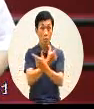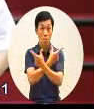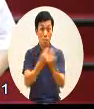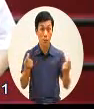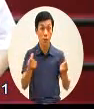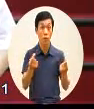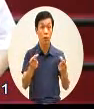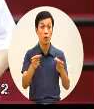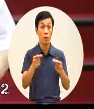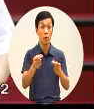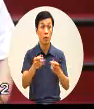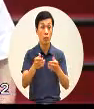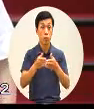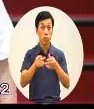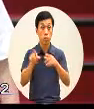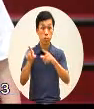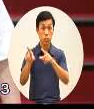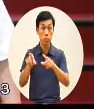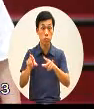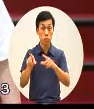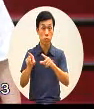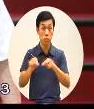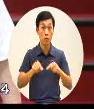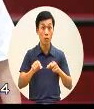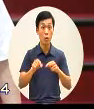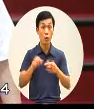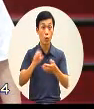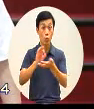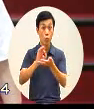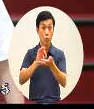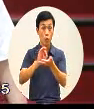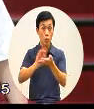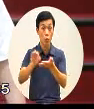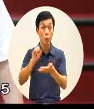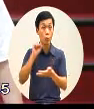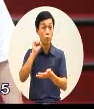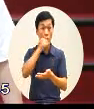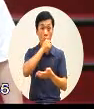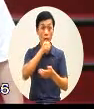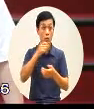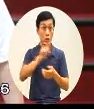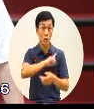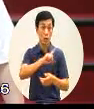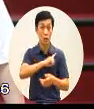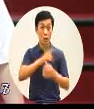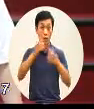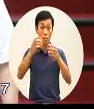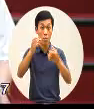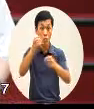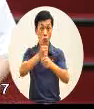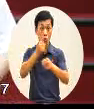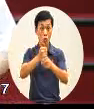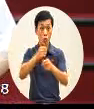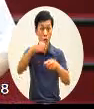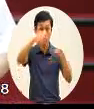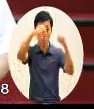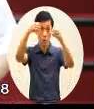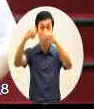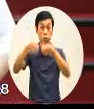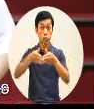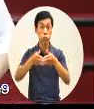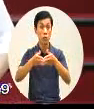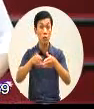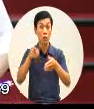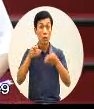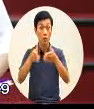要采取哈台湾制的我们的登记啊，这部分就是讲安的